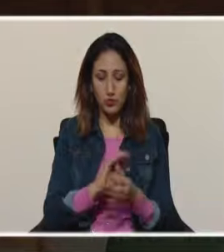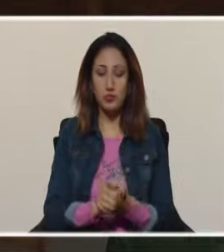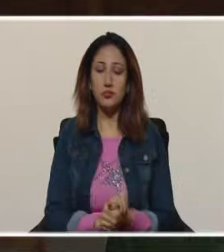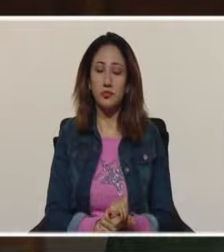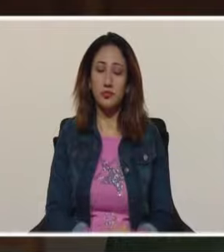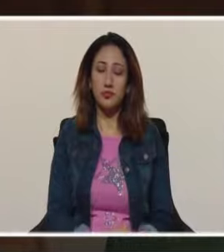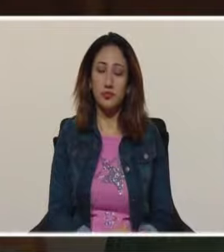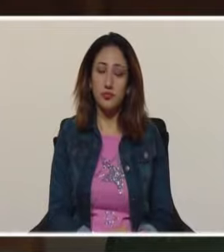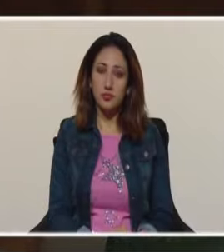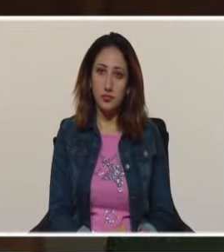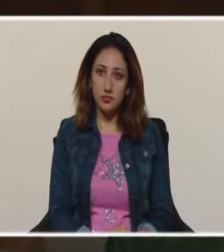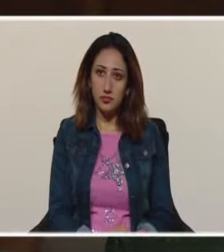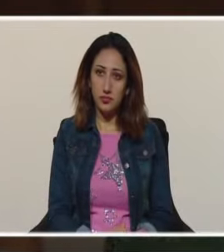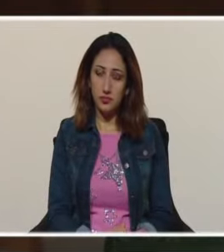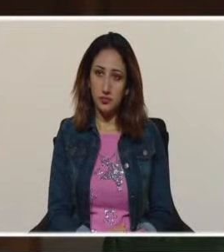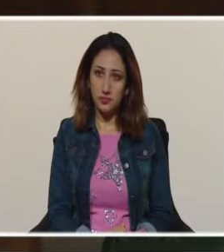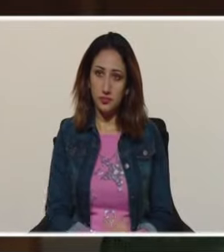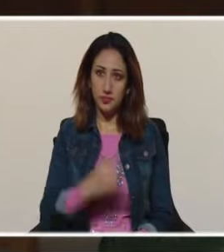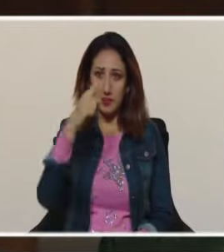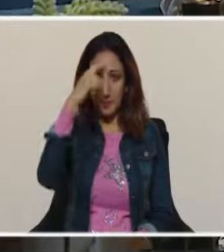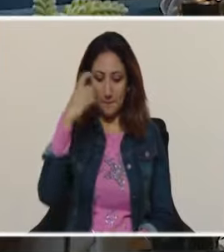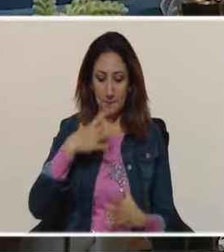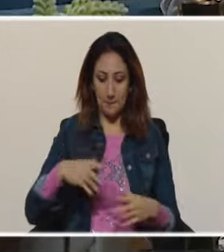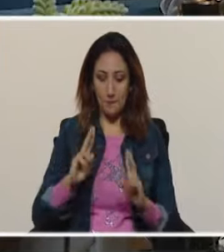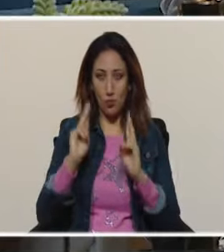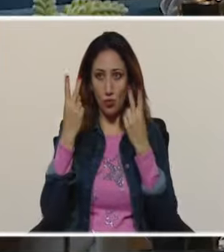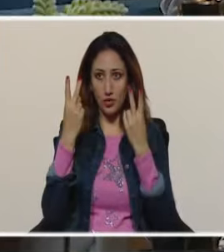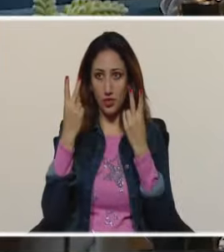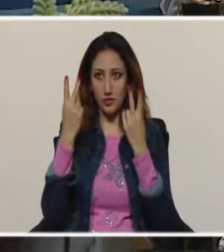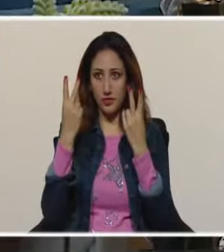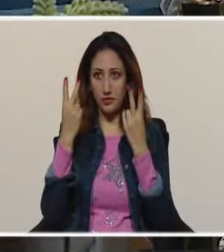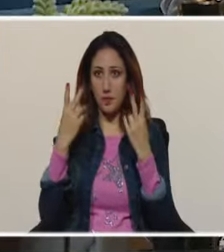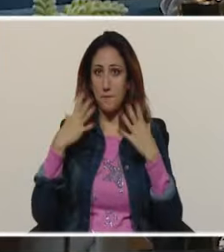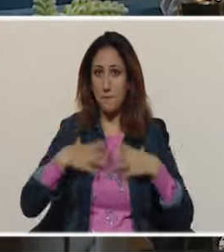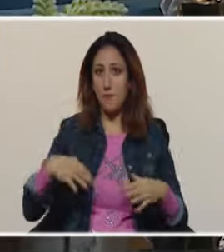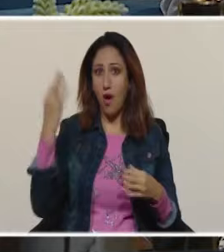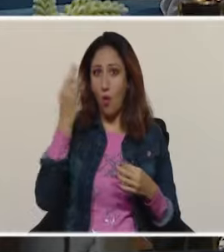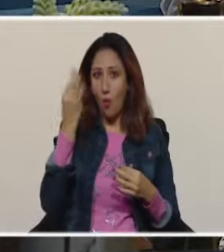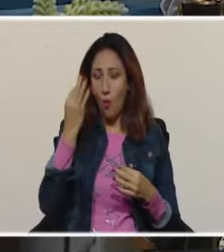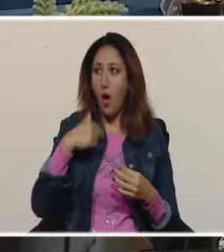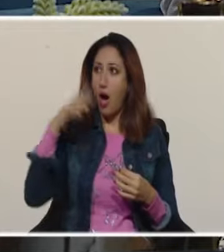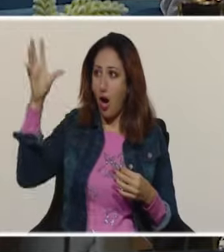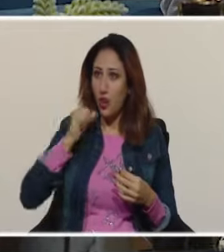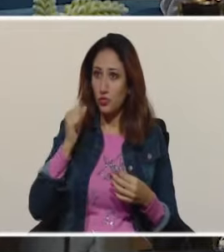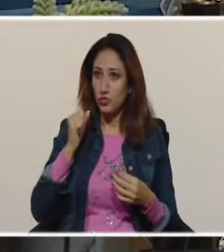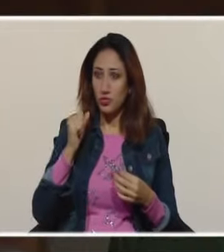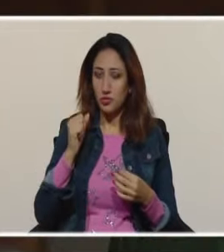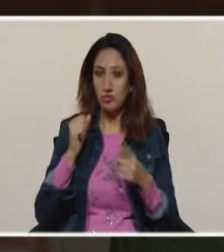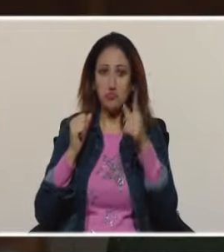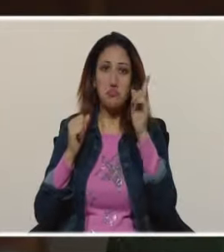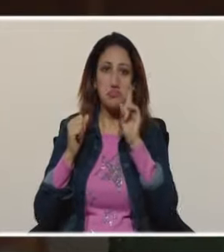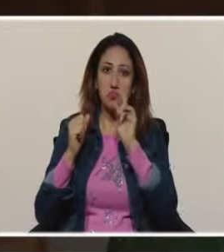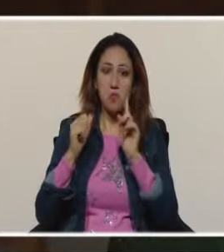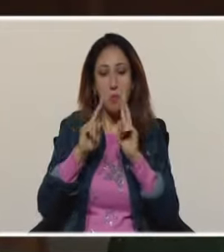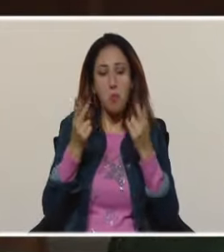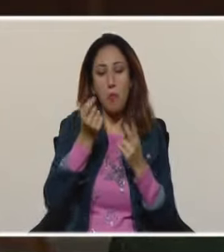كانت واحده يعني غيرت النيو لوك بتاعها، هو بيحصل ان هي مثلا انا تعجبني حاجه قوي وهي مش عاجباها فبالتالي مش عاجبها. اكتر موقف